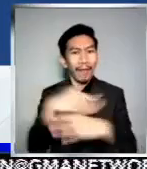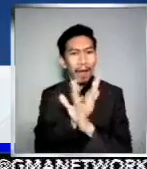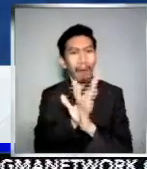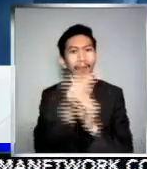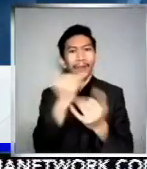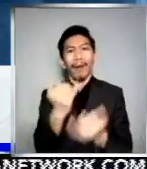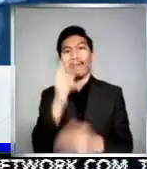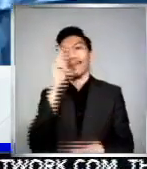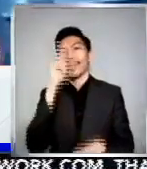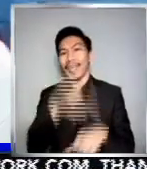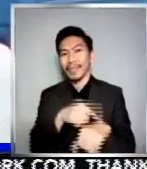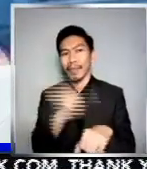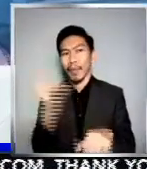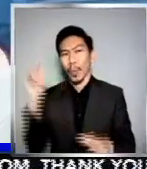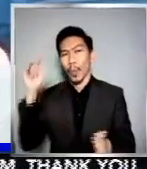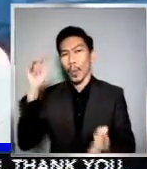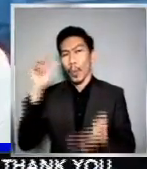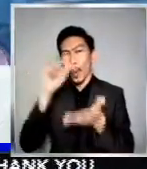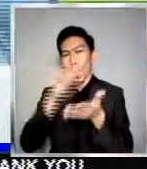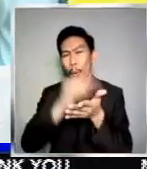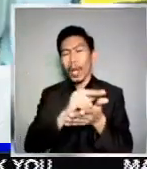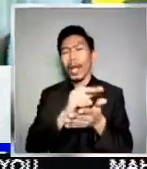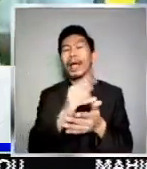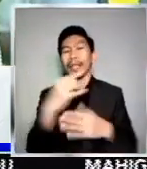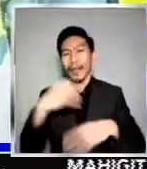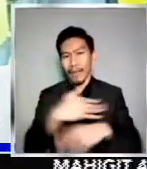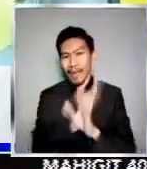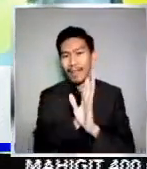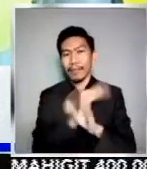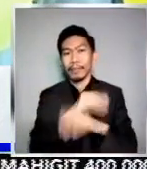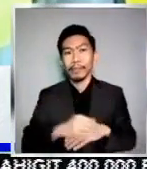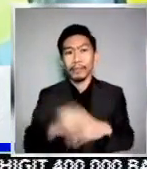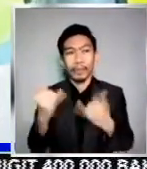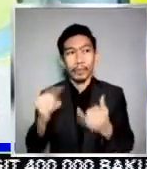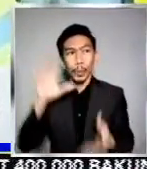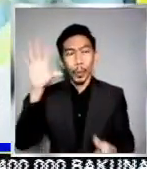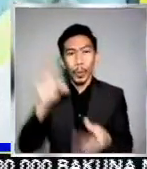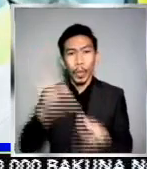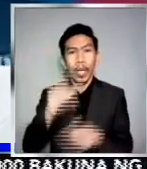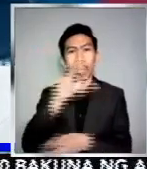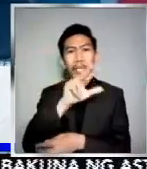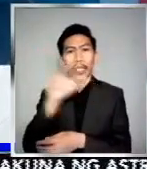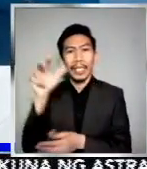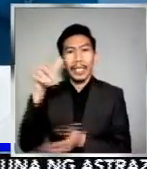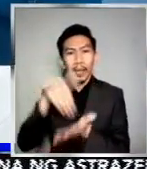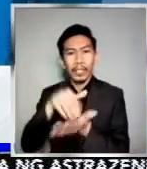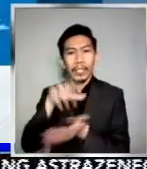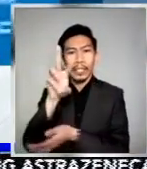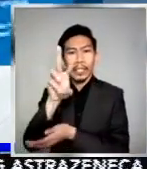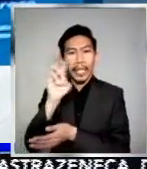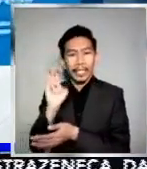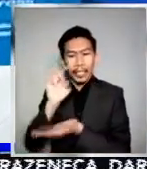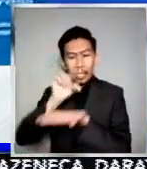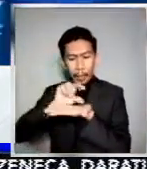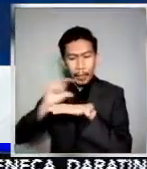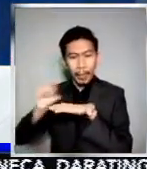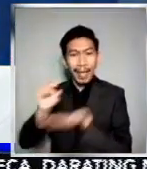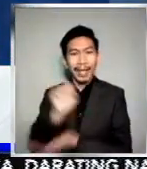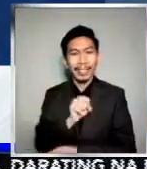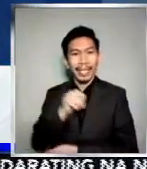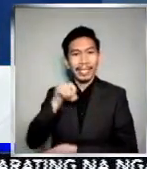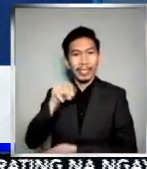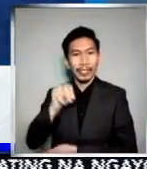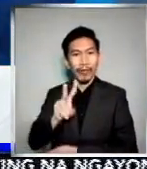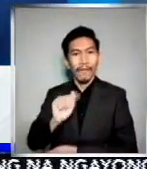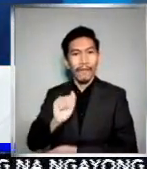na dumating sa lungsod. Sa ngayon, nasa 33,600 vials ng Sinovac vaccine ang nasa cold storage